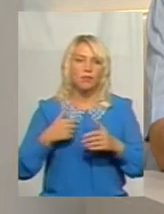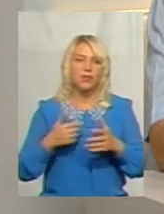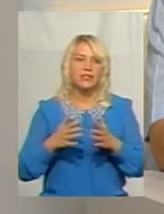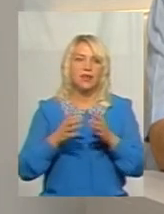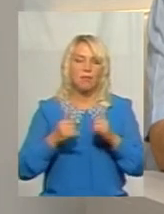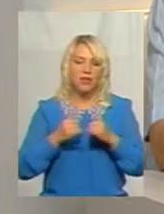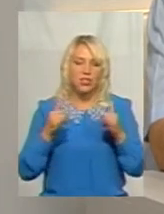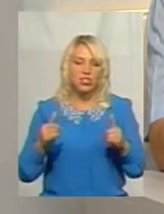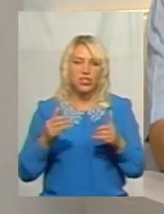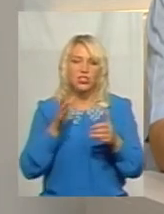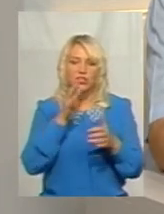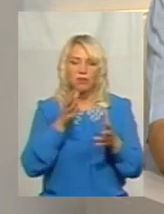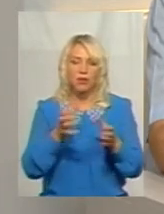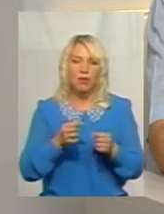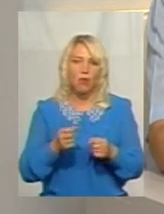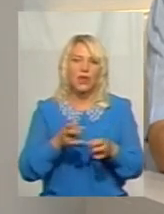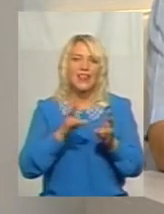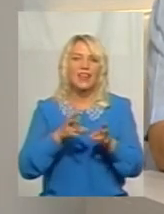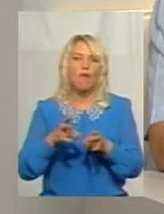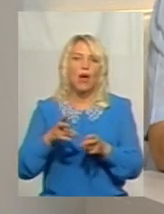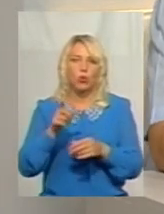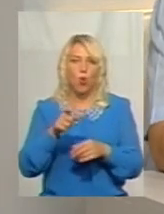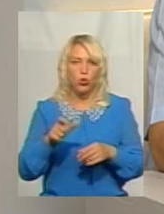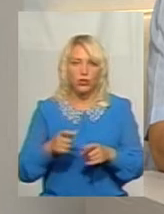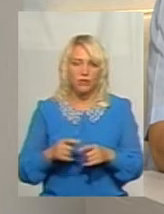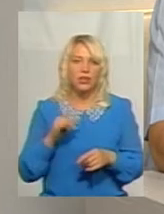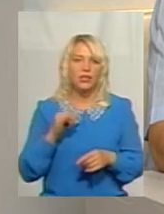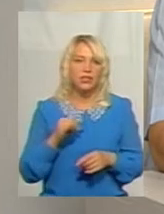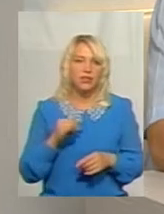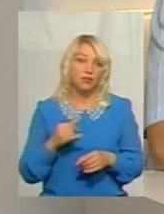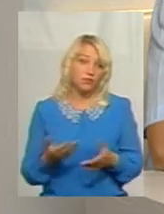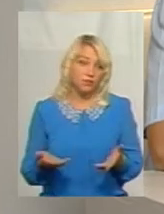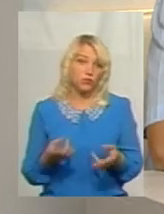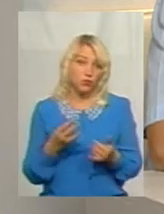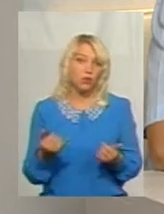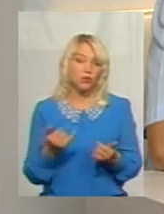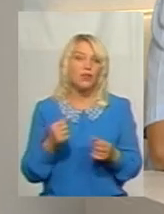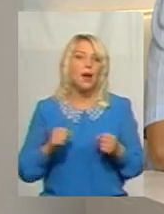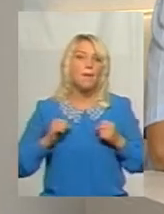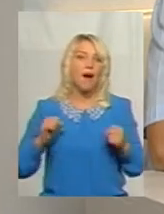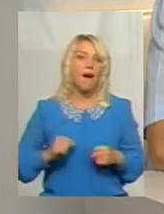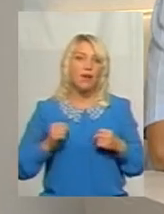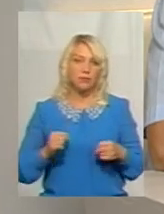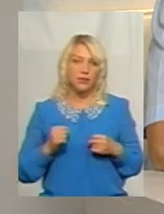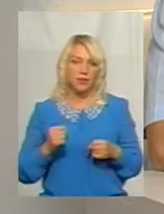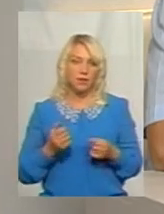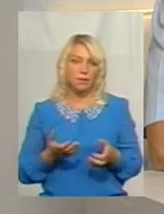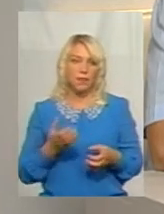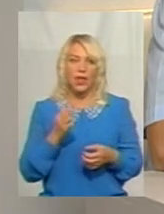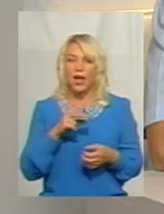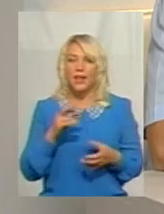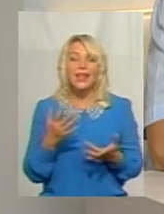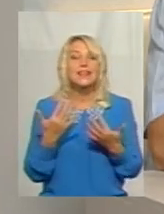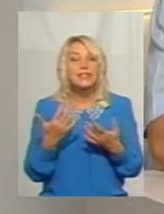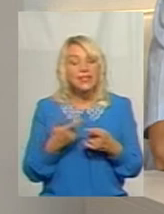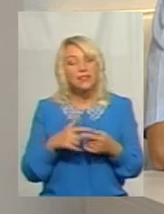травматологів, хірургів за рахунок лікарів стаціонару. Ну, намагаємося це, але